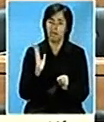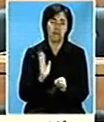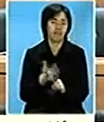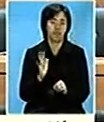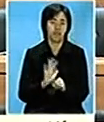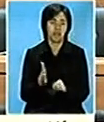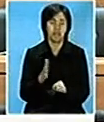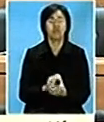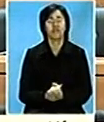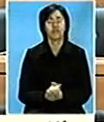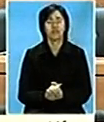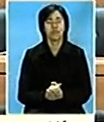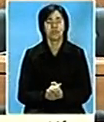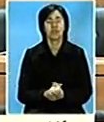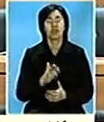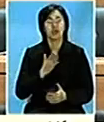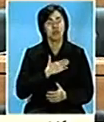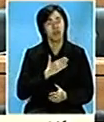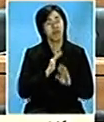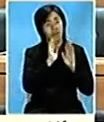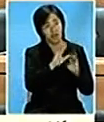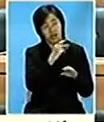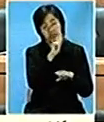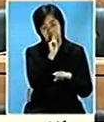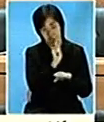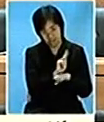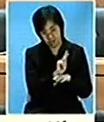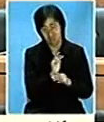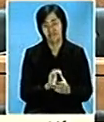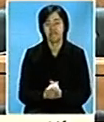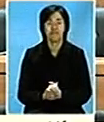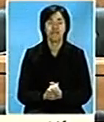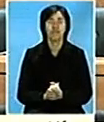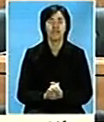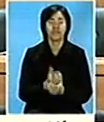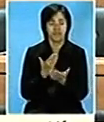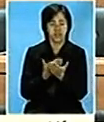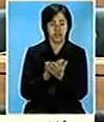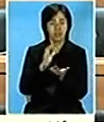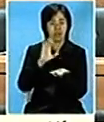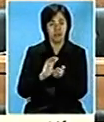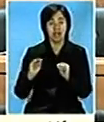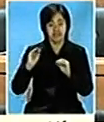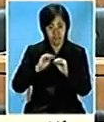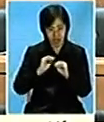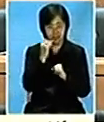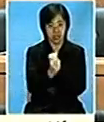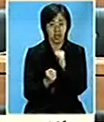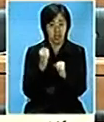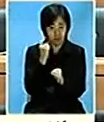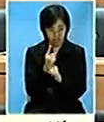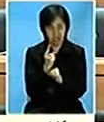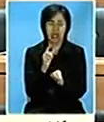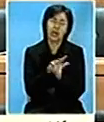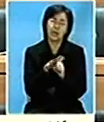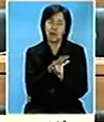สิ่งเหล่านี้อยากจะเรียนท่านรัฐมนตรีผ่านท่านประธานว่างบประมาณท่านเพิ่มให้ปีละไม่มาก